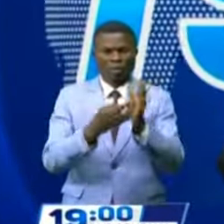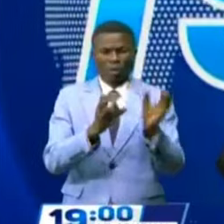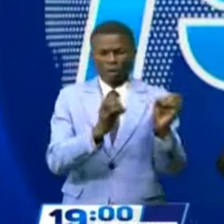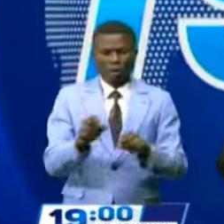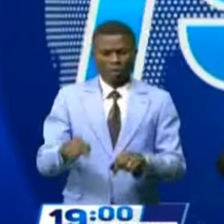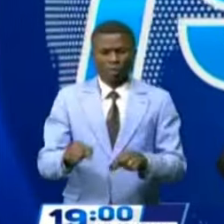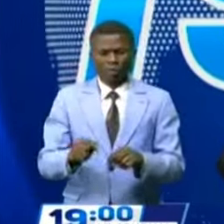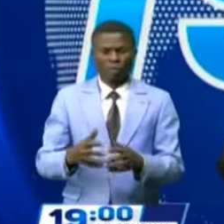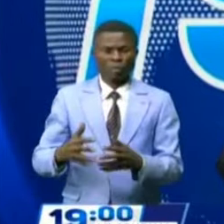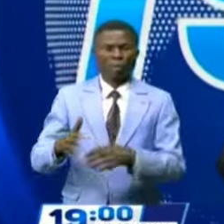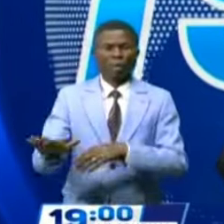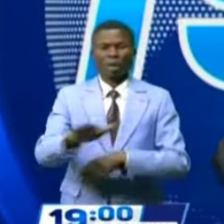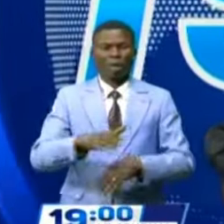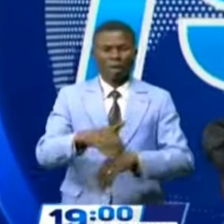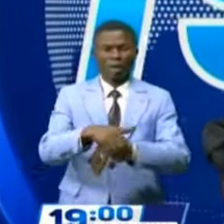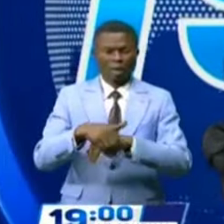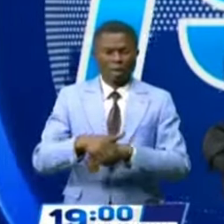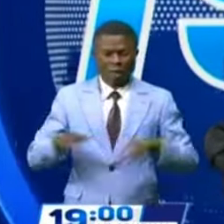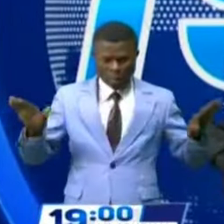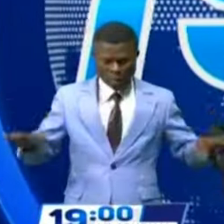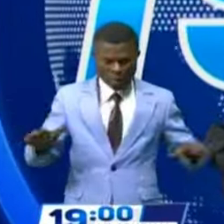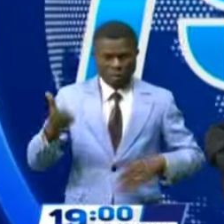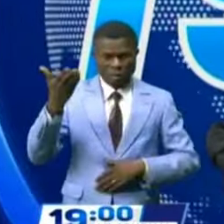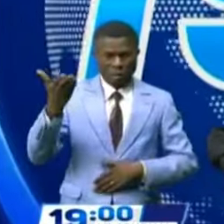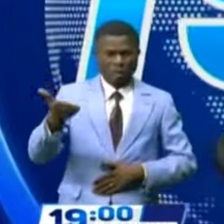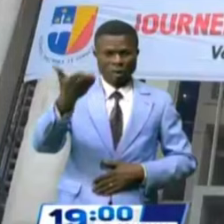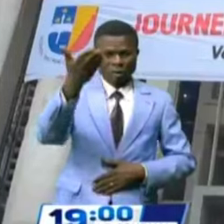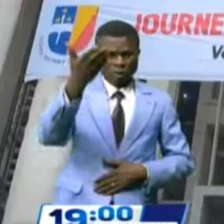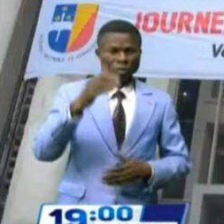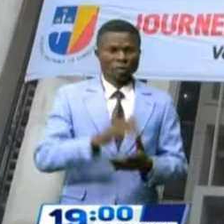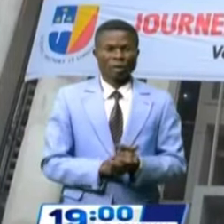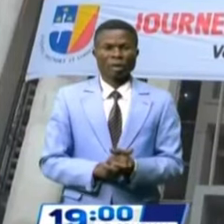moment aux Émirats arabes unis. Reportage.